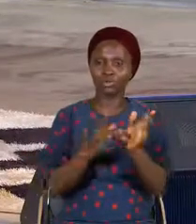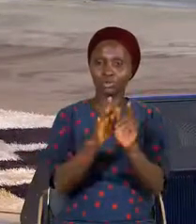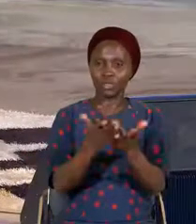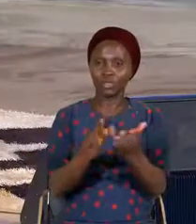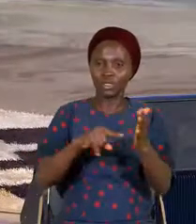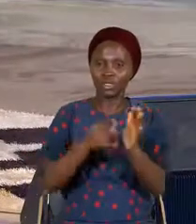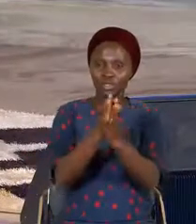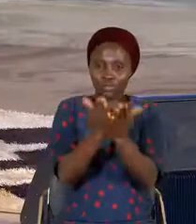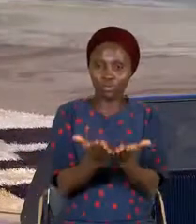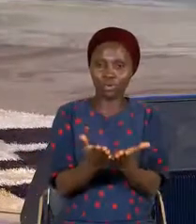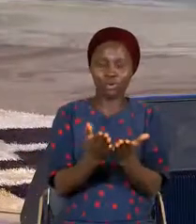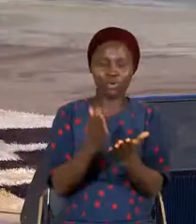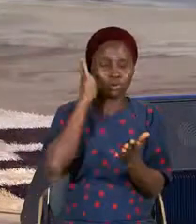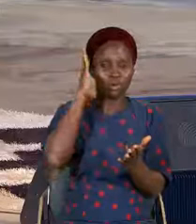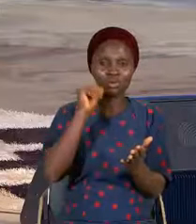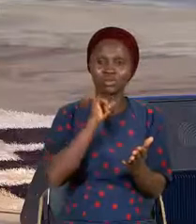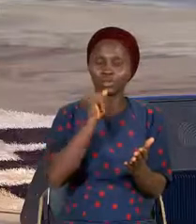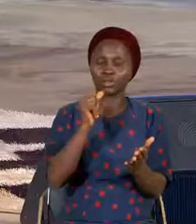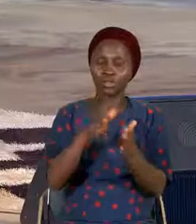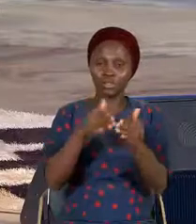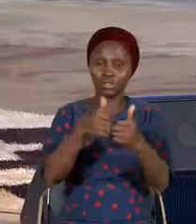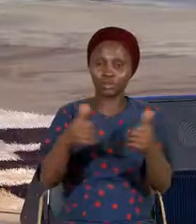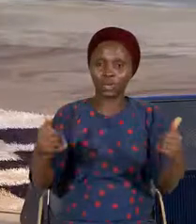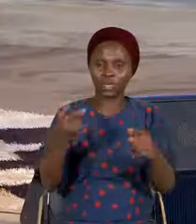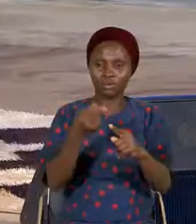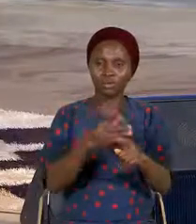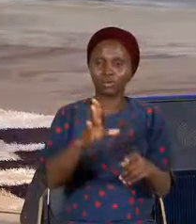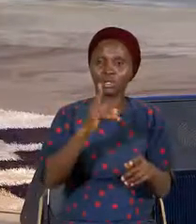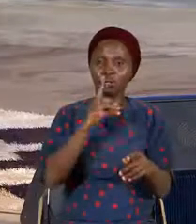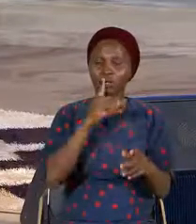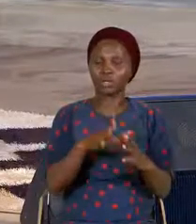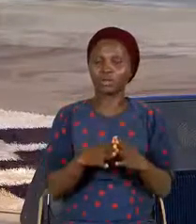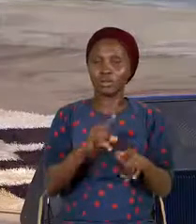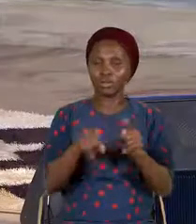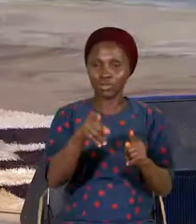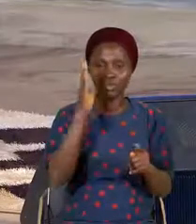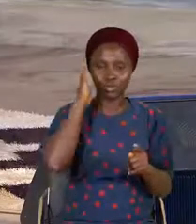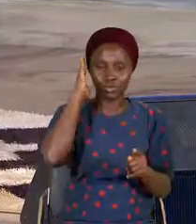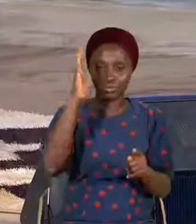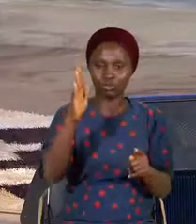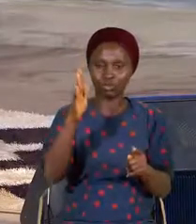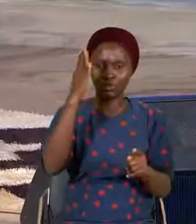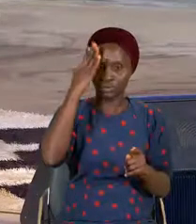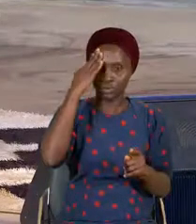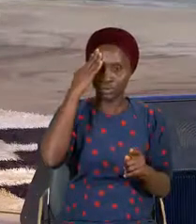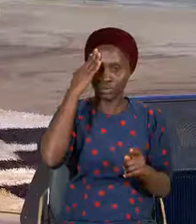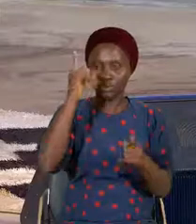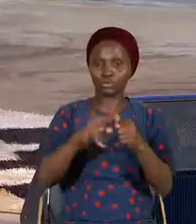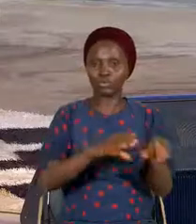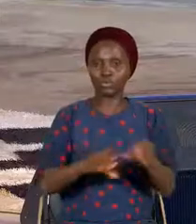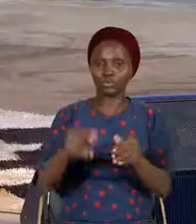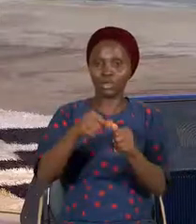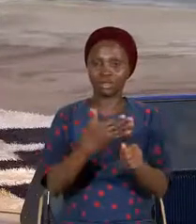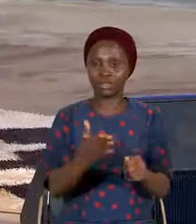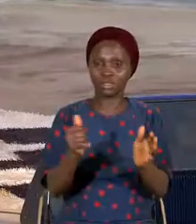la Bible, ce livre ne s'éloignera pas de ta bouche. Ce livre ne s'éloignera point de ta bouche. Tu vas